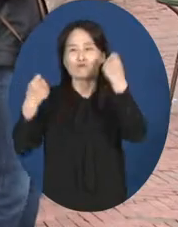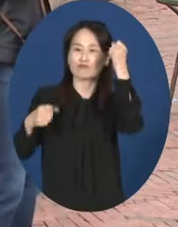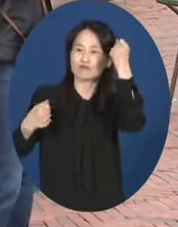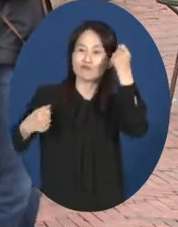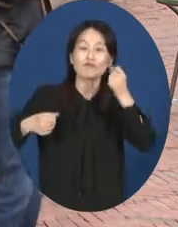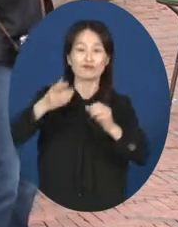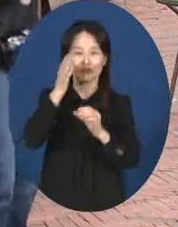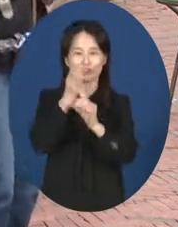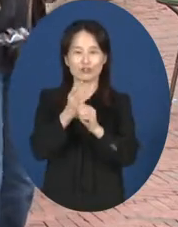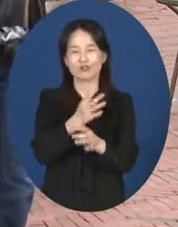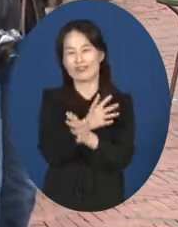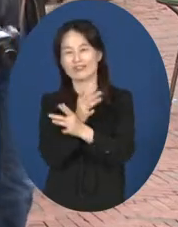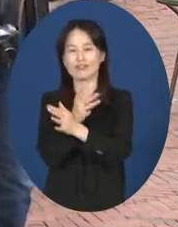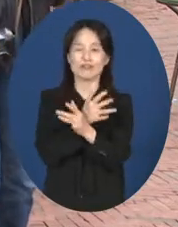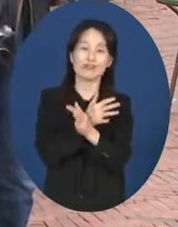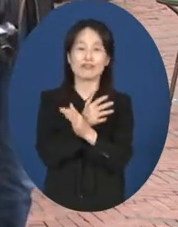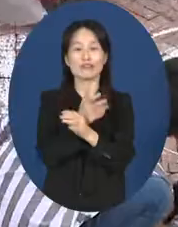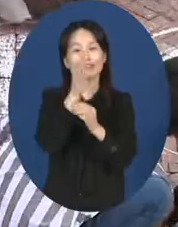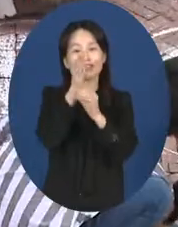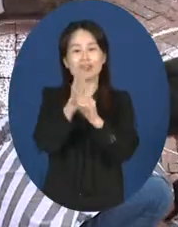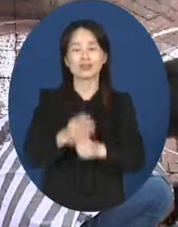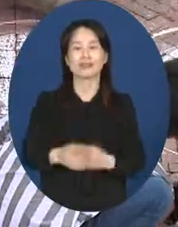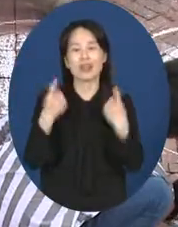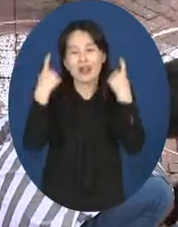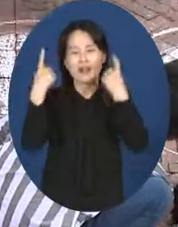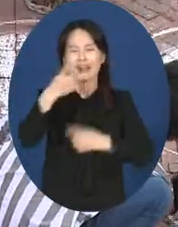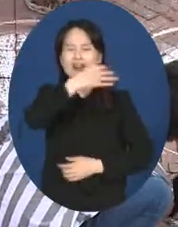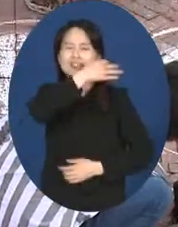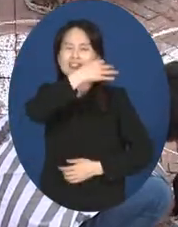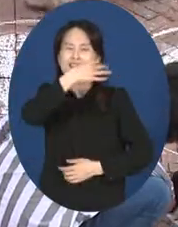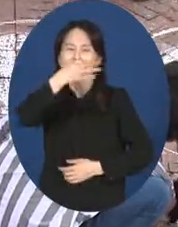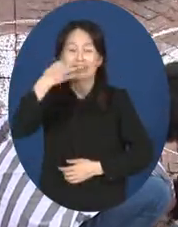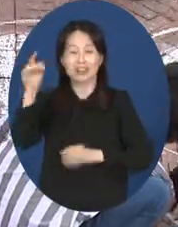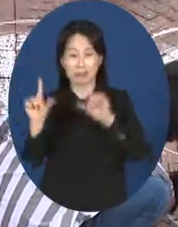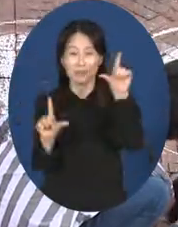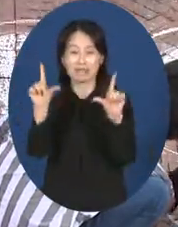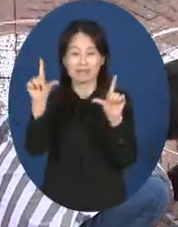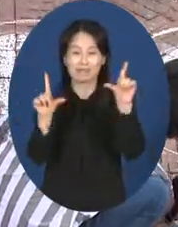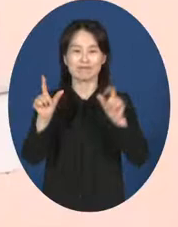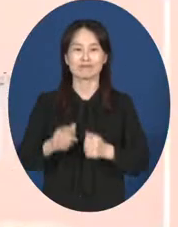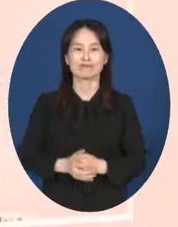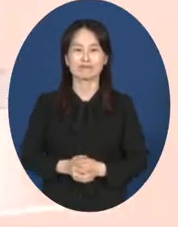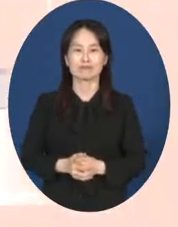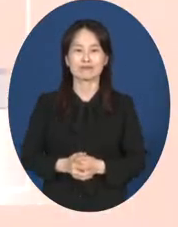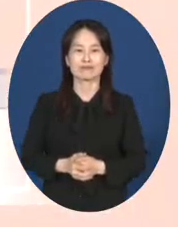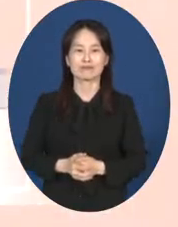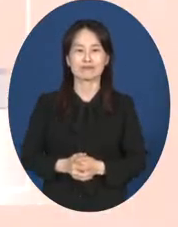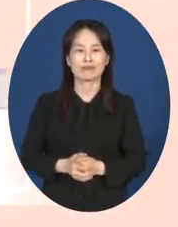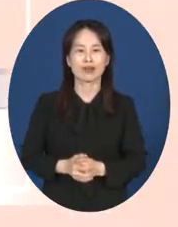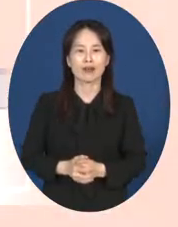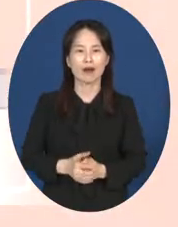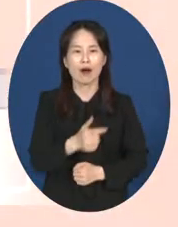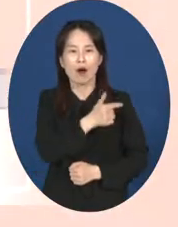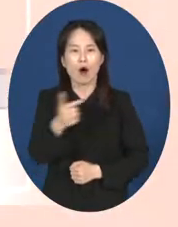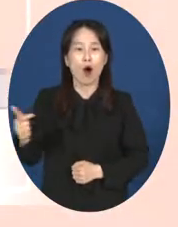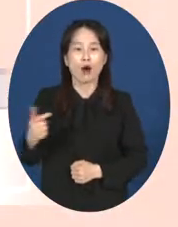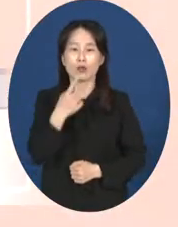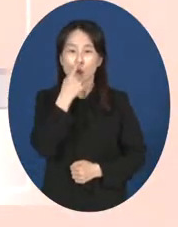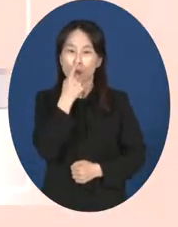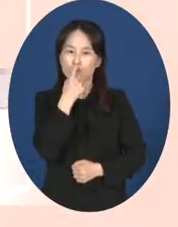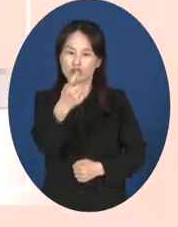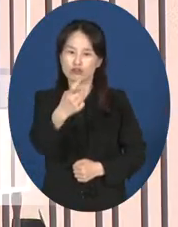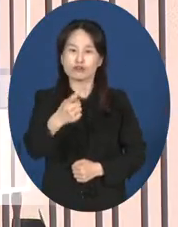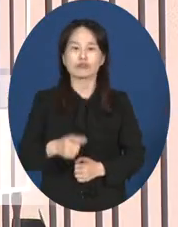하고 장난도 치면서 여행의 흥이 한껏들 올랐습니다. Probably the really big Pinocchio